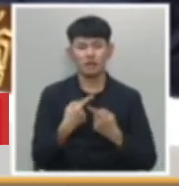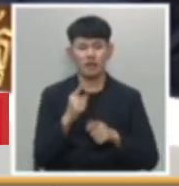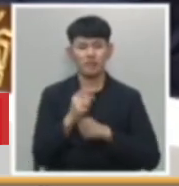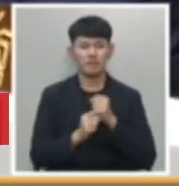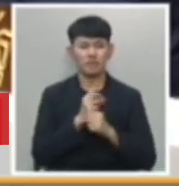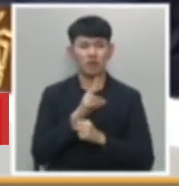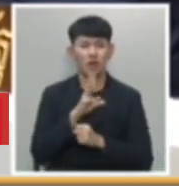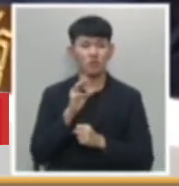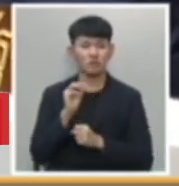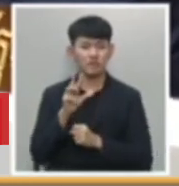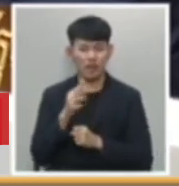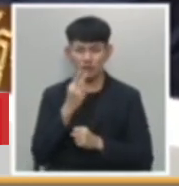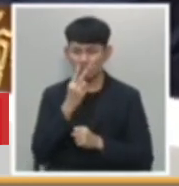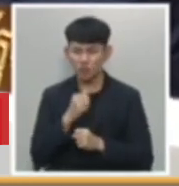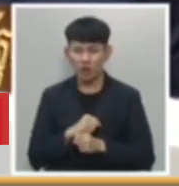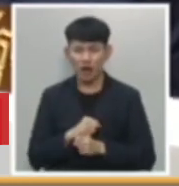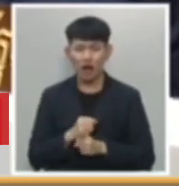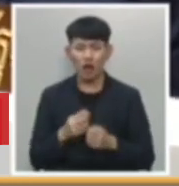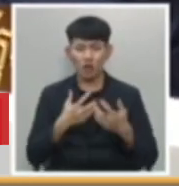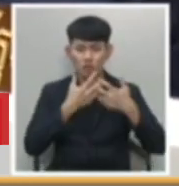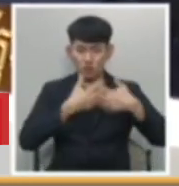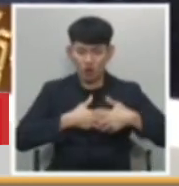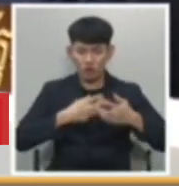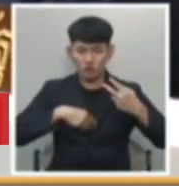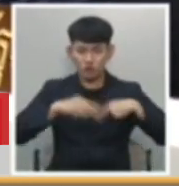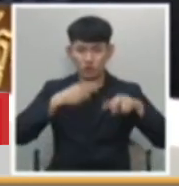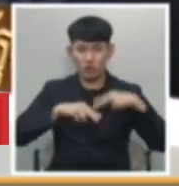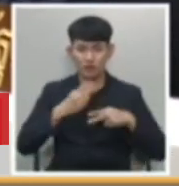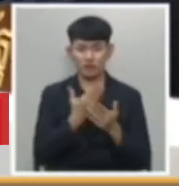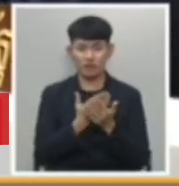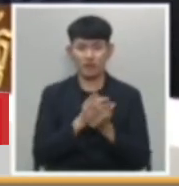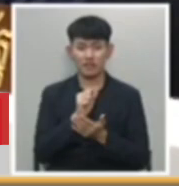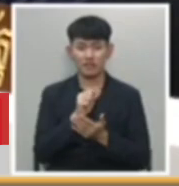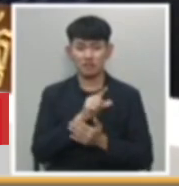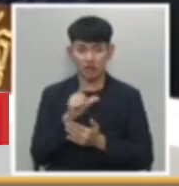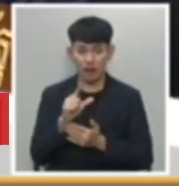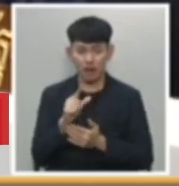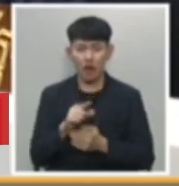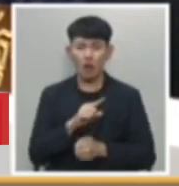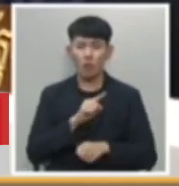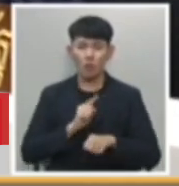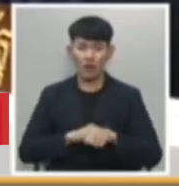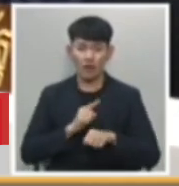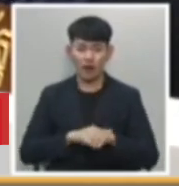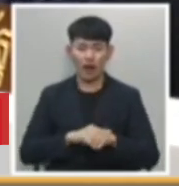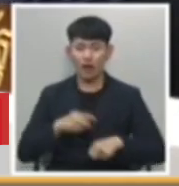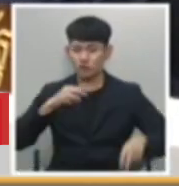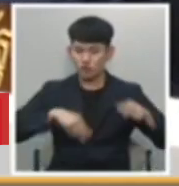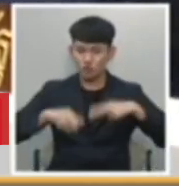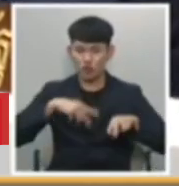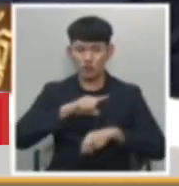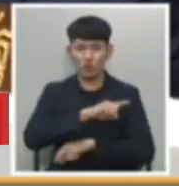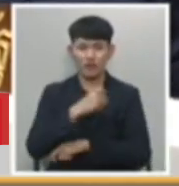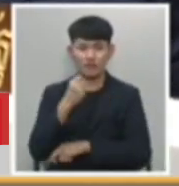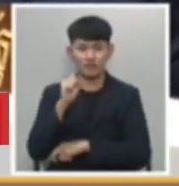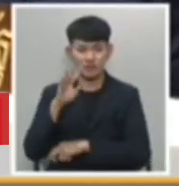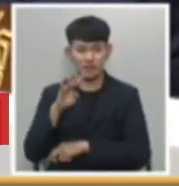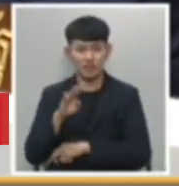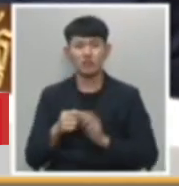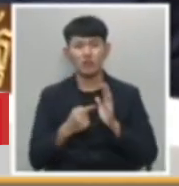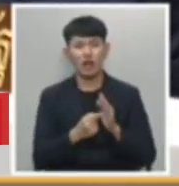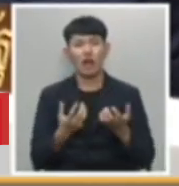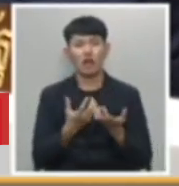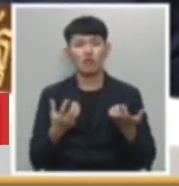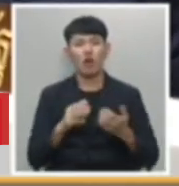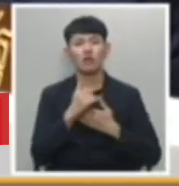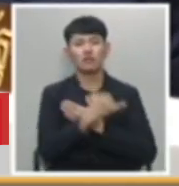เครื่องตรวจนั้นประมาณ20ล้านบาทใช้เวลาตรวจประมาณ14วันนะครับโดยเฉพาะสินค้าเกษตรผักผลไม้ที่มาจากต่างประเทศเราต้